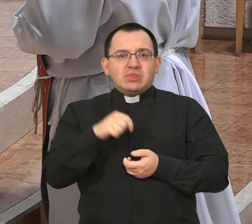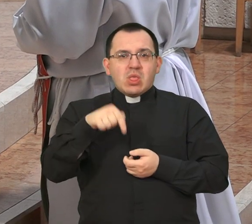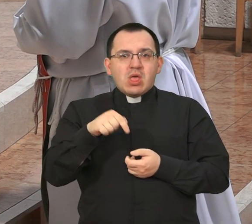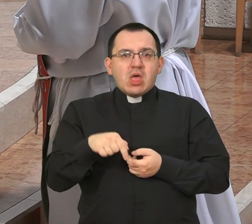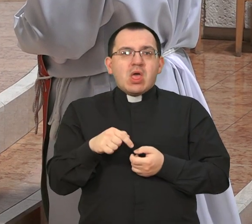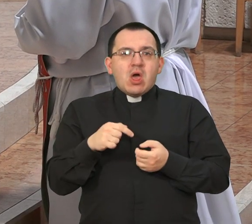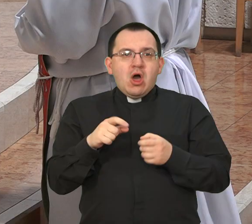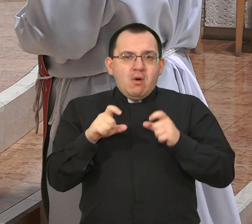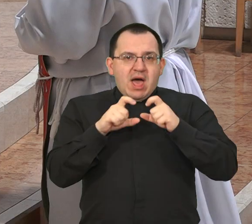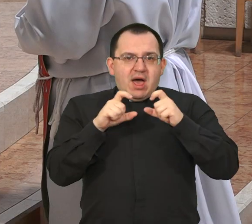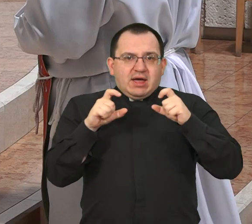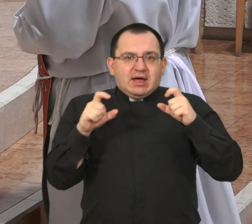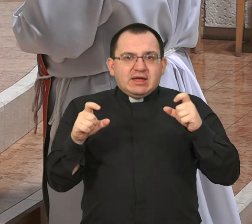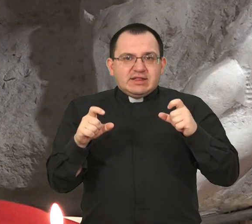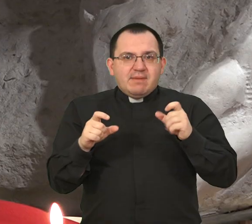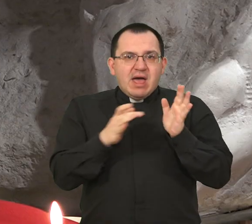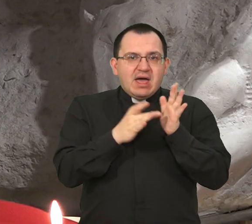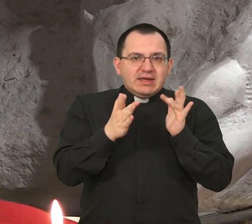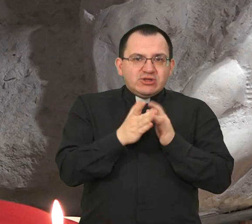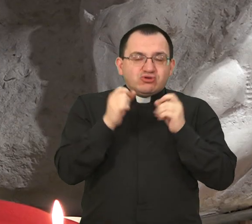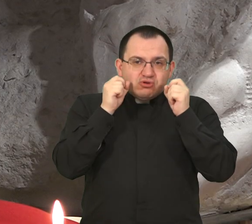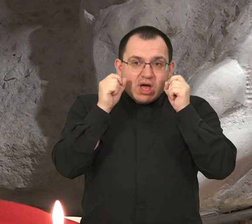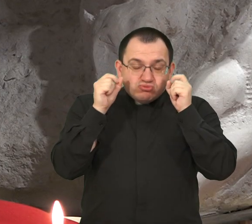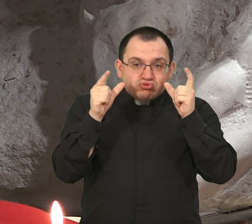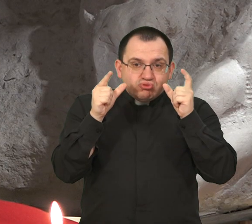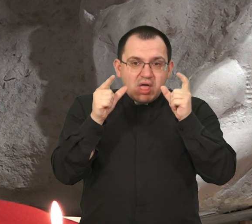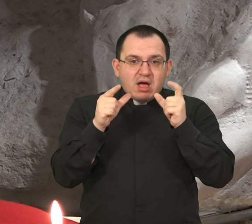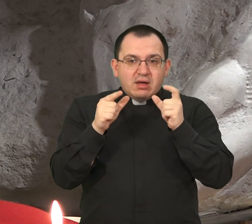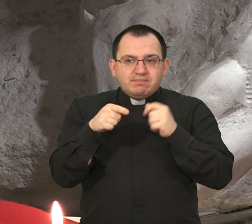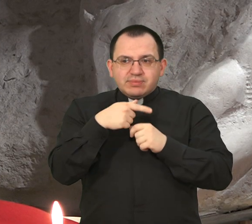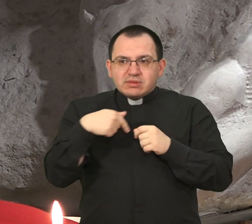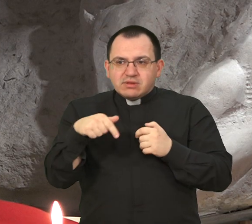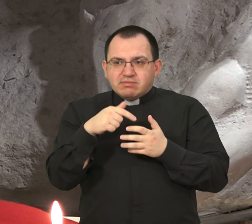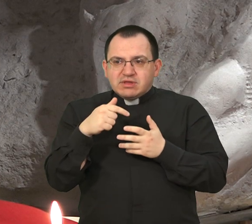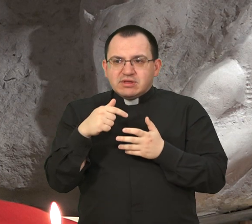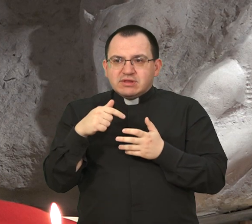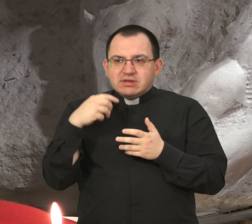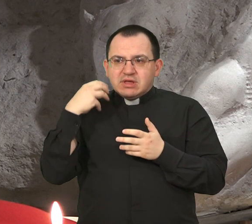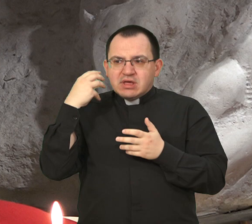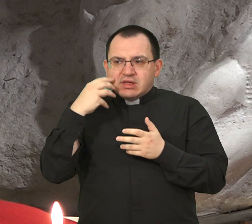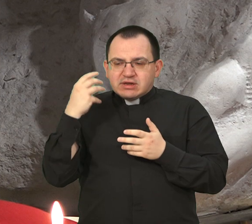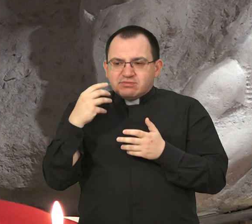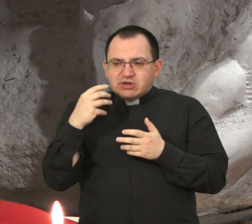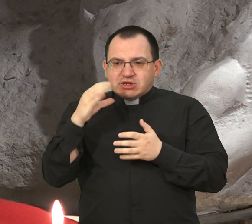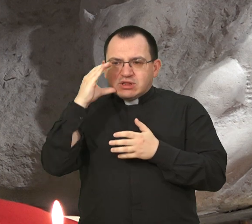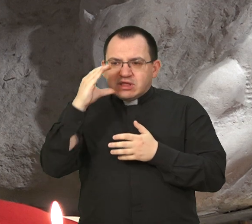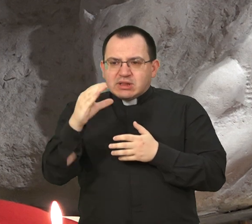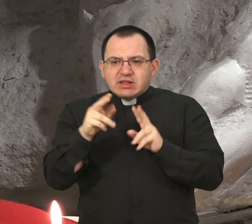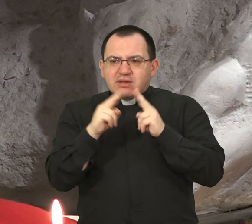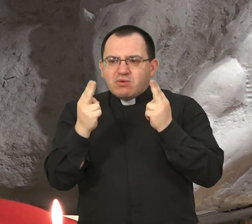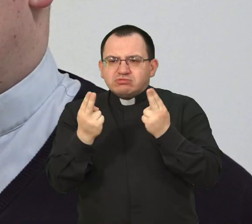teme Fabijanske osmine Isusova čuda jednostavno došli smo iz pogleda prema svijetu, gdje